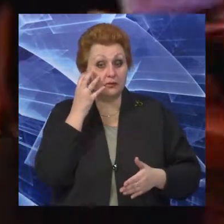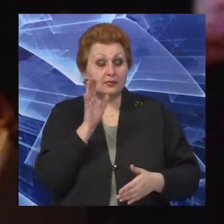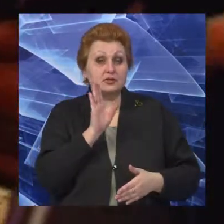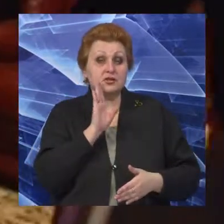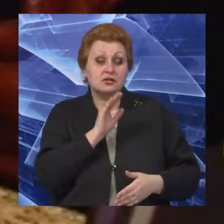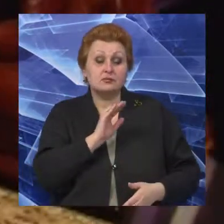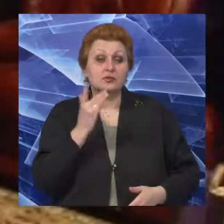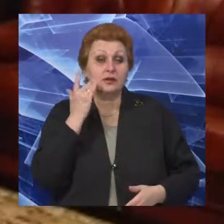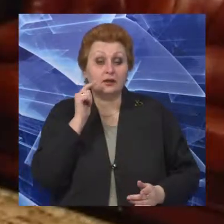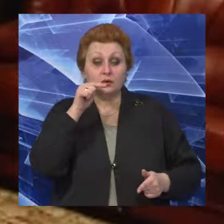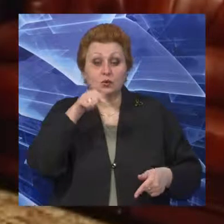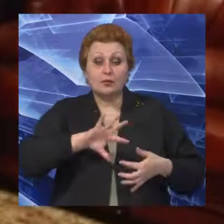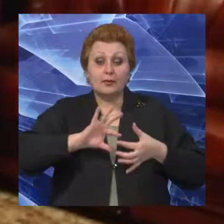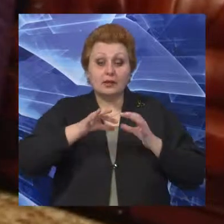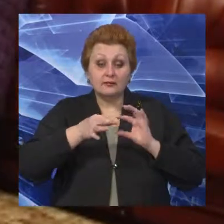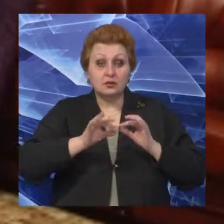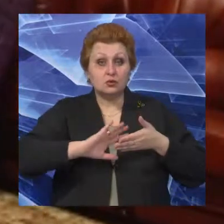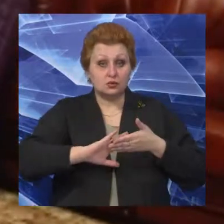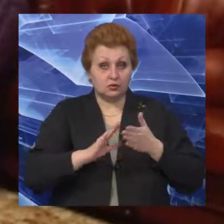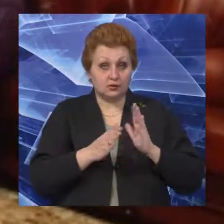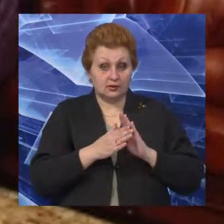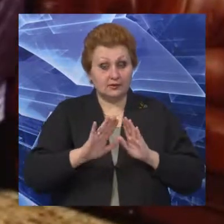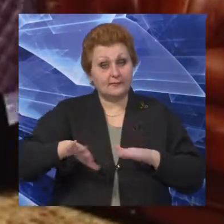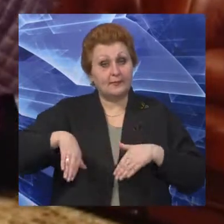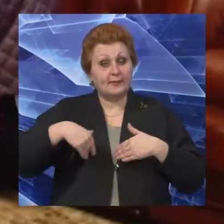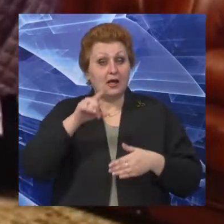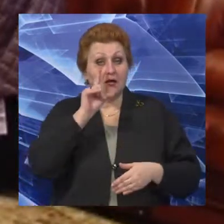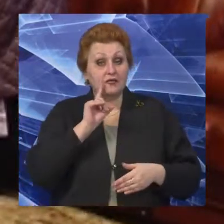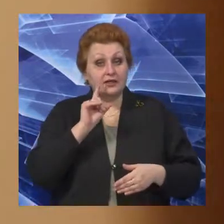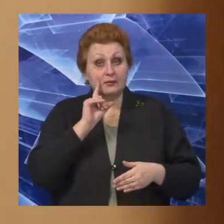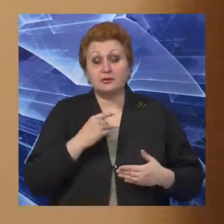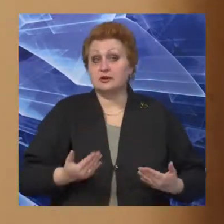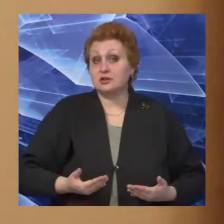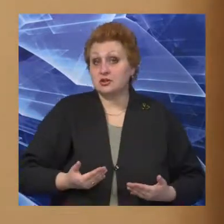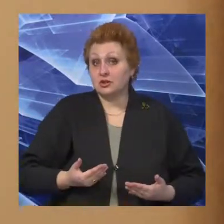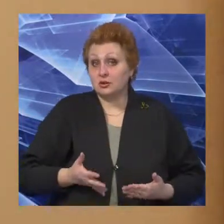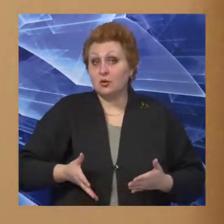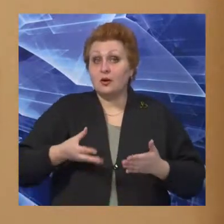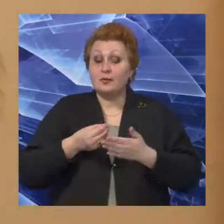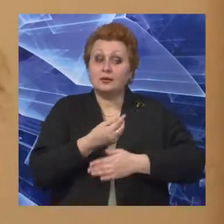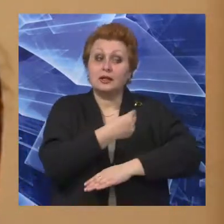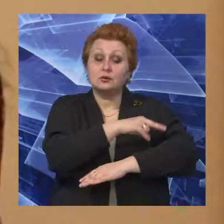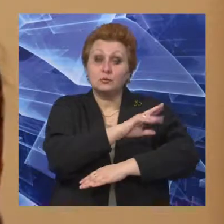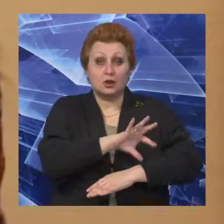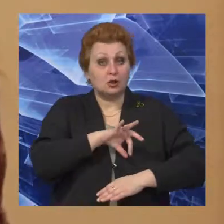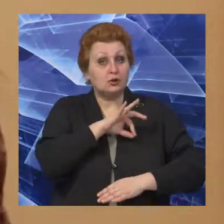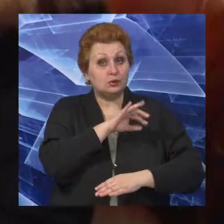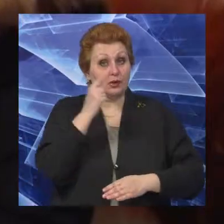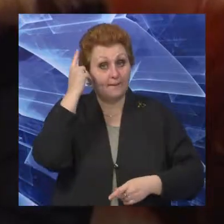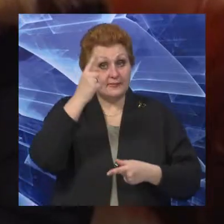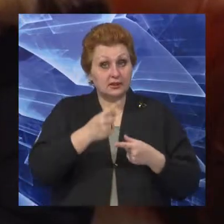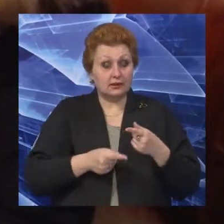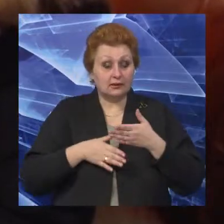женщинам с детьми, которые попали в сложную жизненную ситуацию. Им предоставляют временное жилье, оказывают бесплатную медицинскую, юридическую